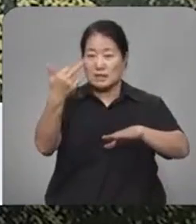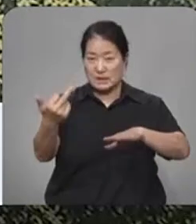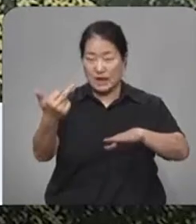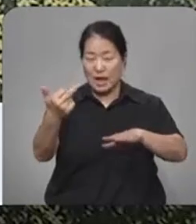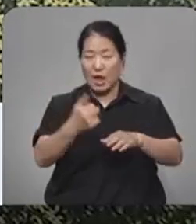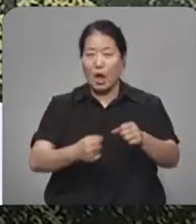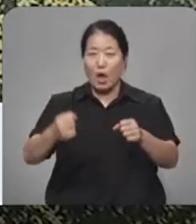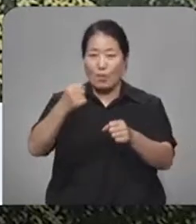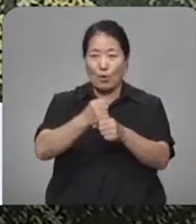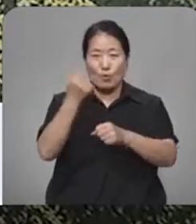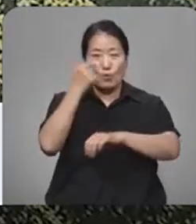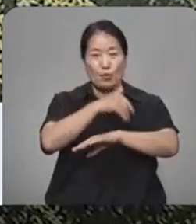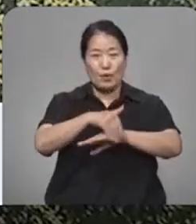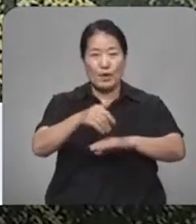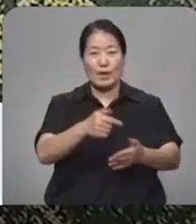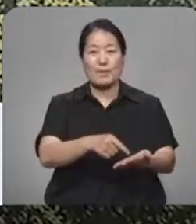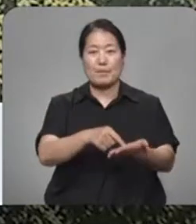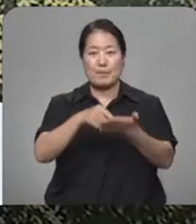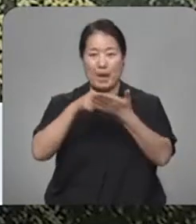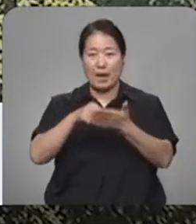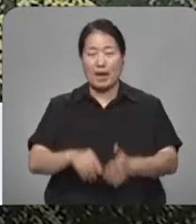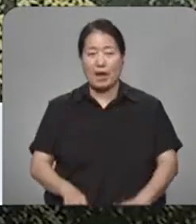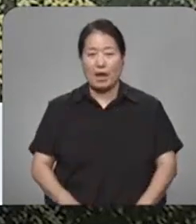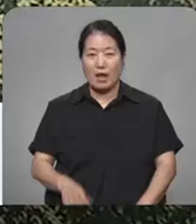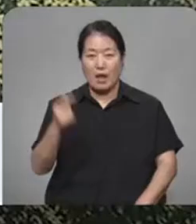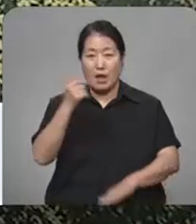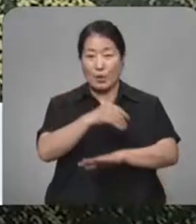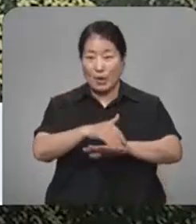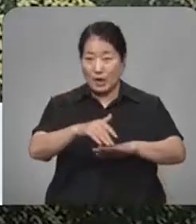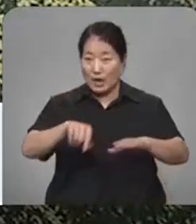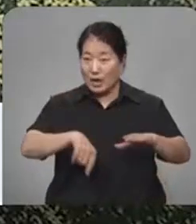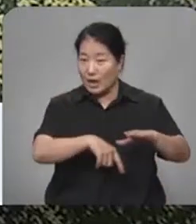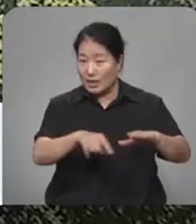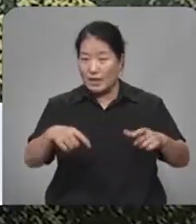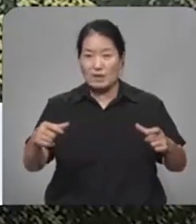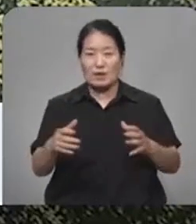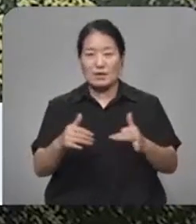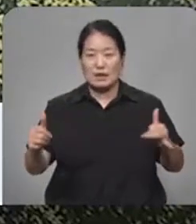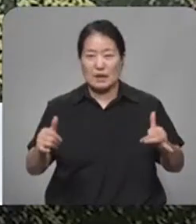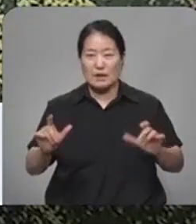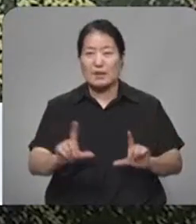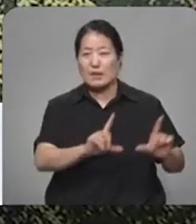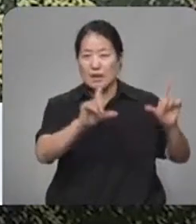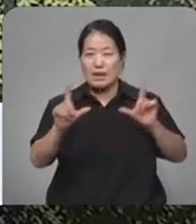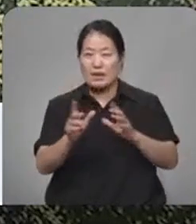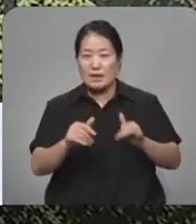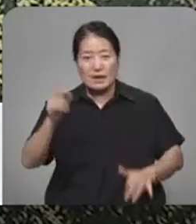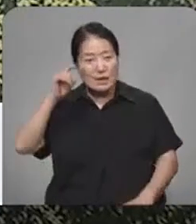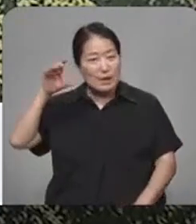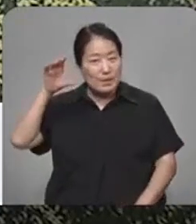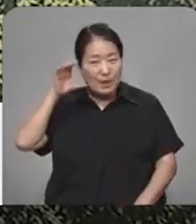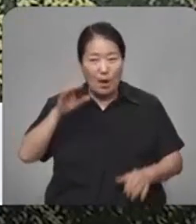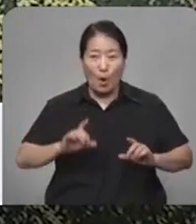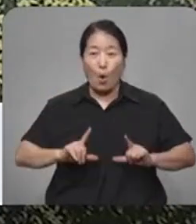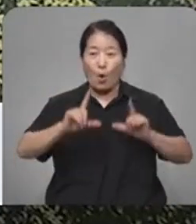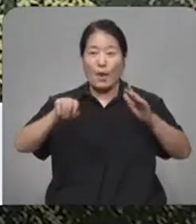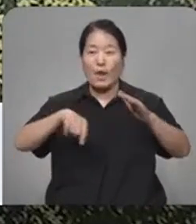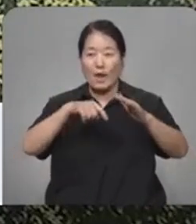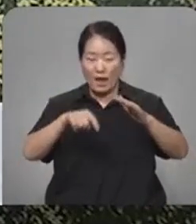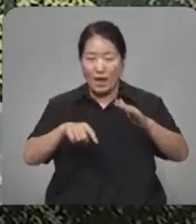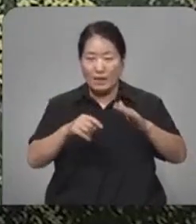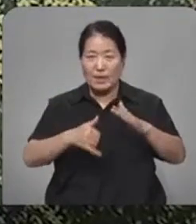계획이 마련됐습니다. 강원도는 계획 안에 정선 지역 요구를 최대한 반영했다며 올해 안에 착공한다는